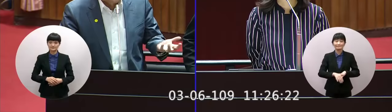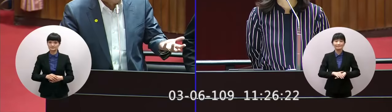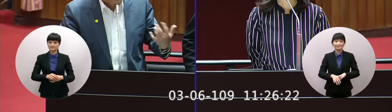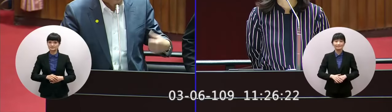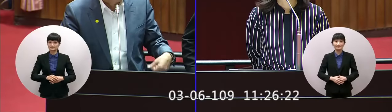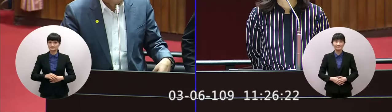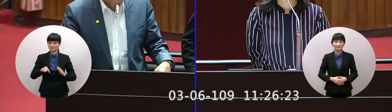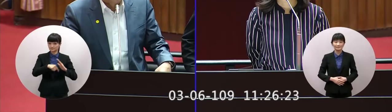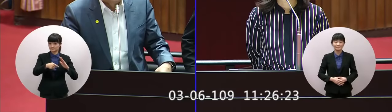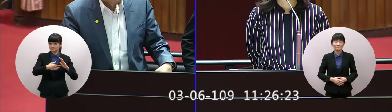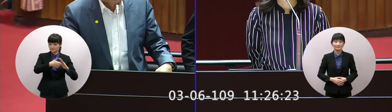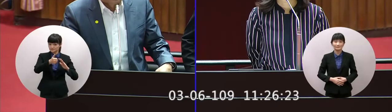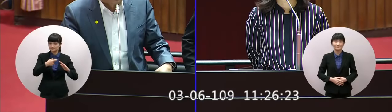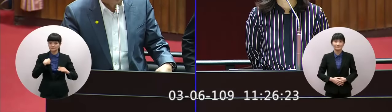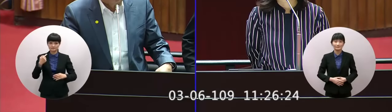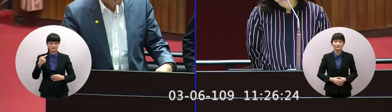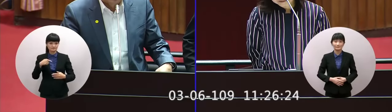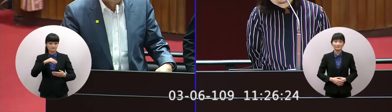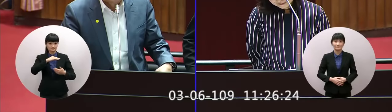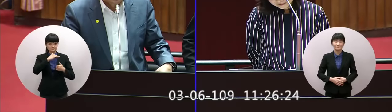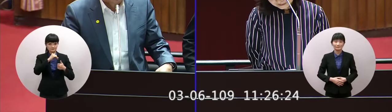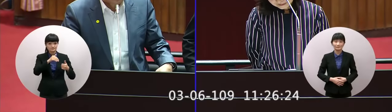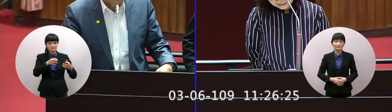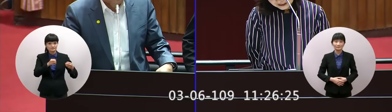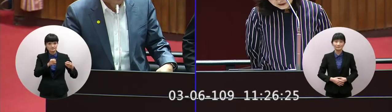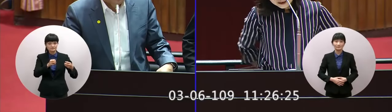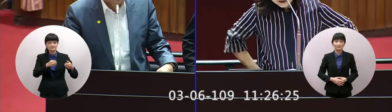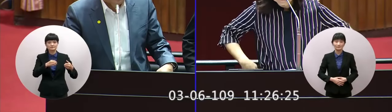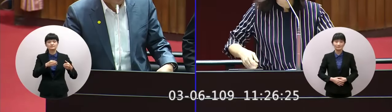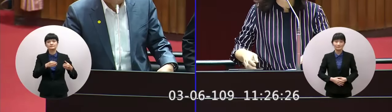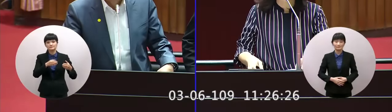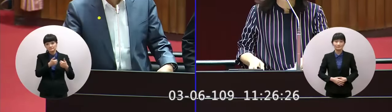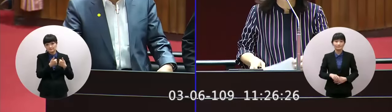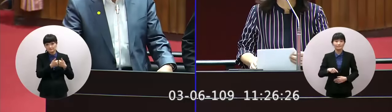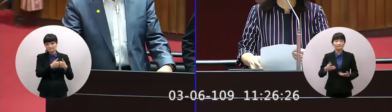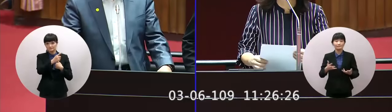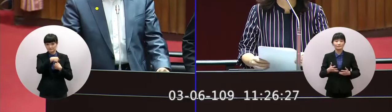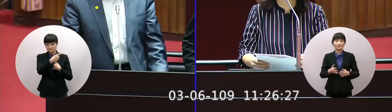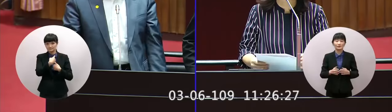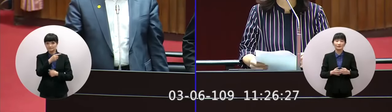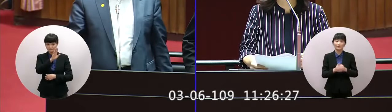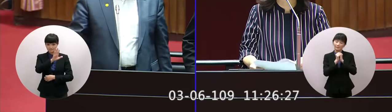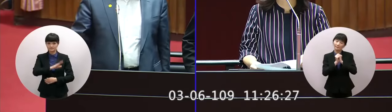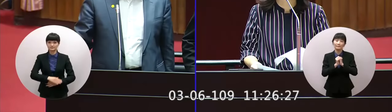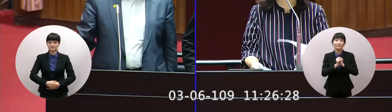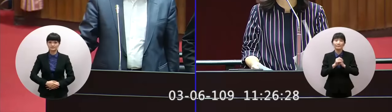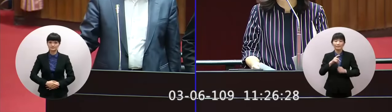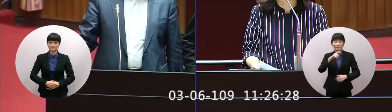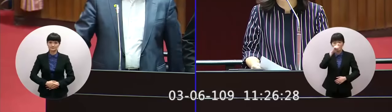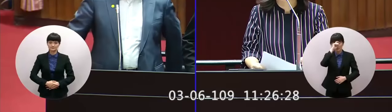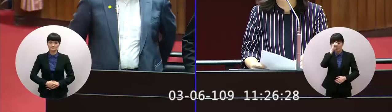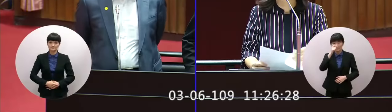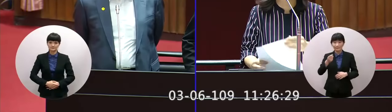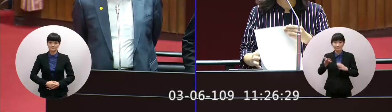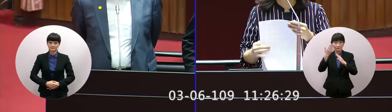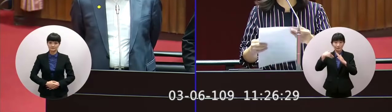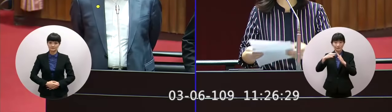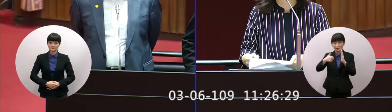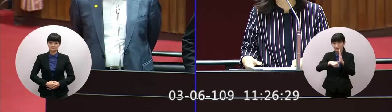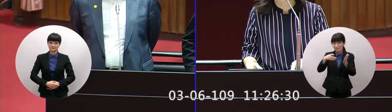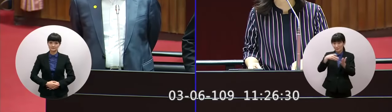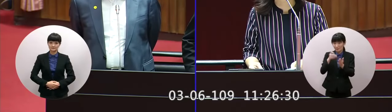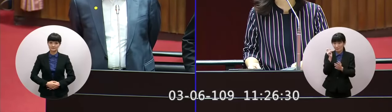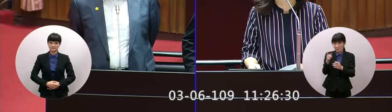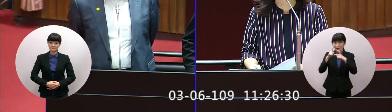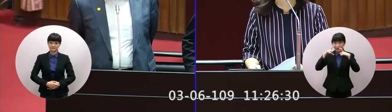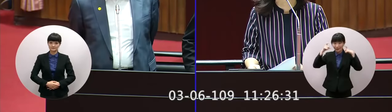在我们院长也跟我们在开过几次会，也是院长指导的一个方向 之一。所以这个部分就拜托一下，就是说我们如果再可以让学校实名制，尤